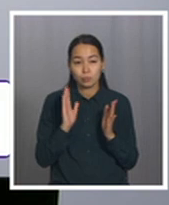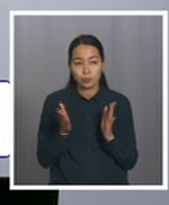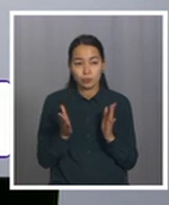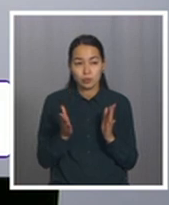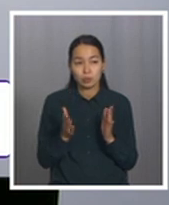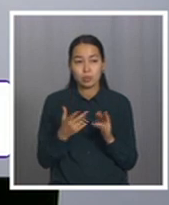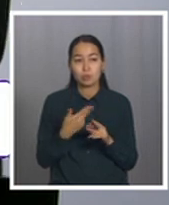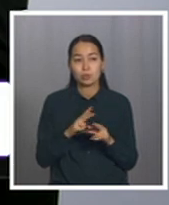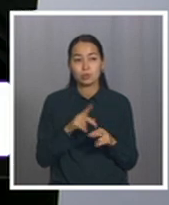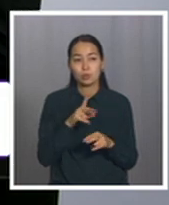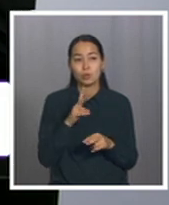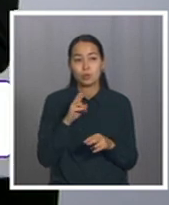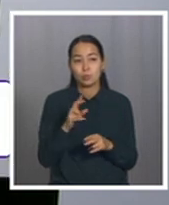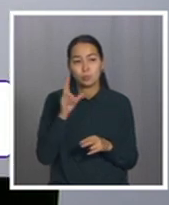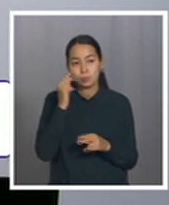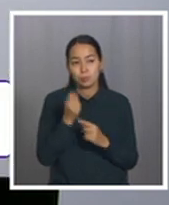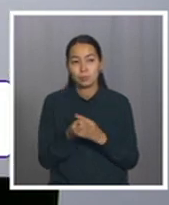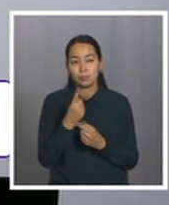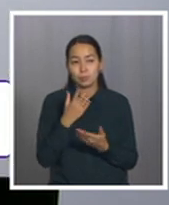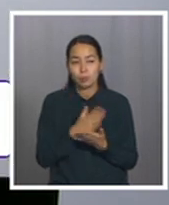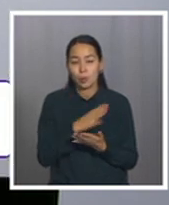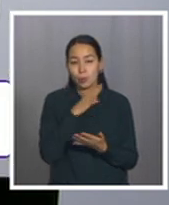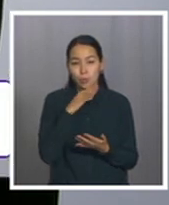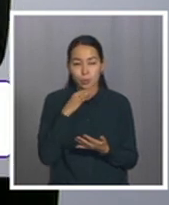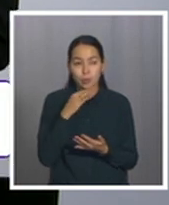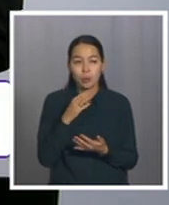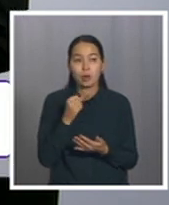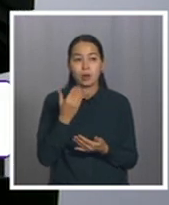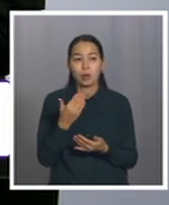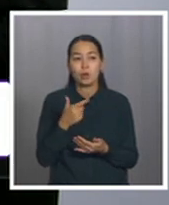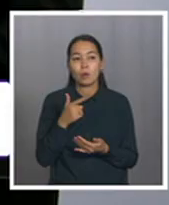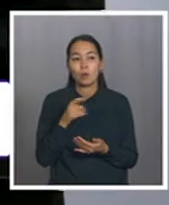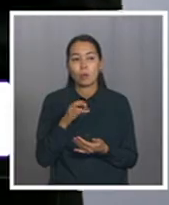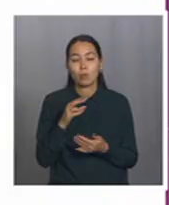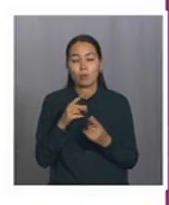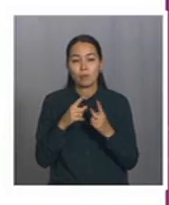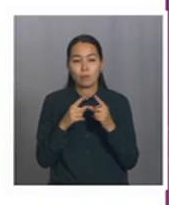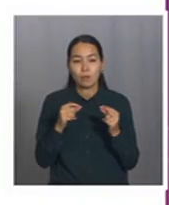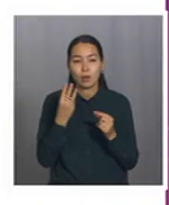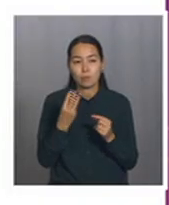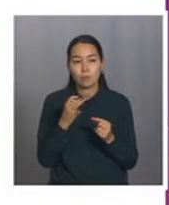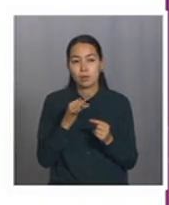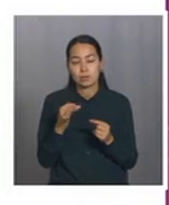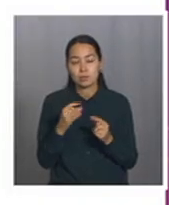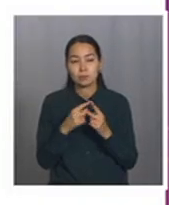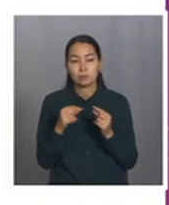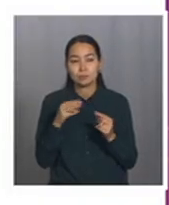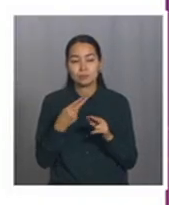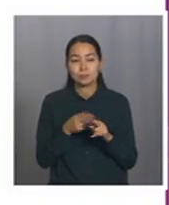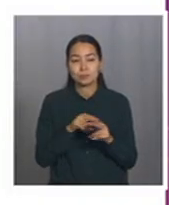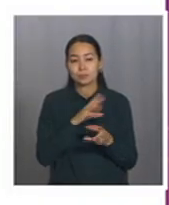күш моментінің мәні шығады. Ал оң жақта дельта омега бөлінген дельта Т барлық нүктелерге бірдей болғандықтан,